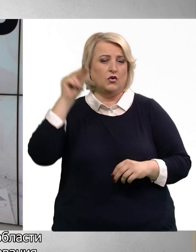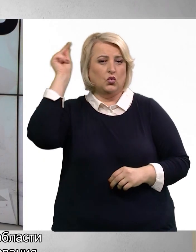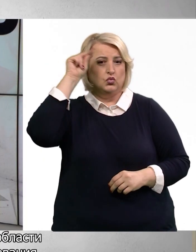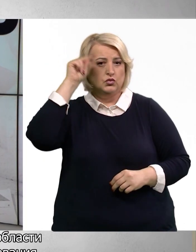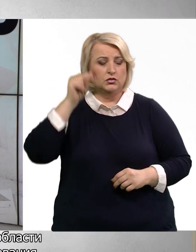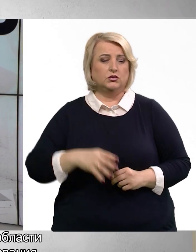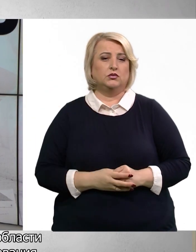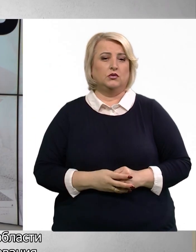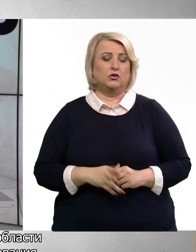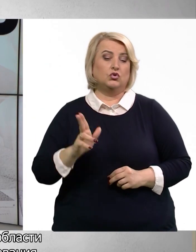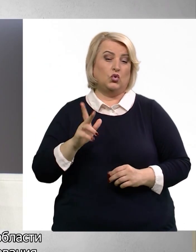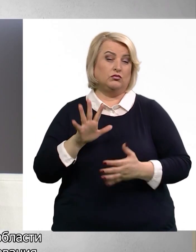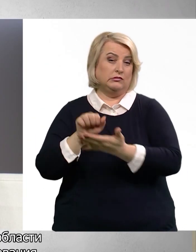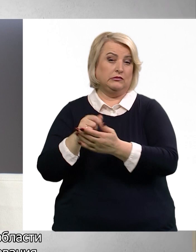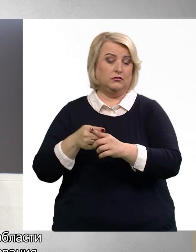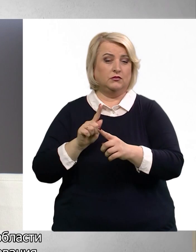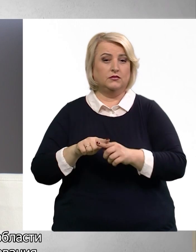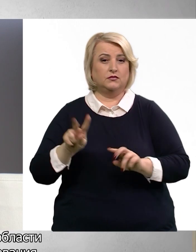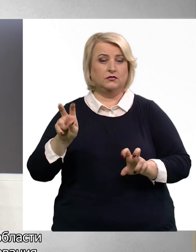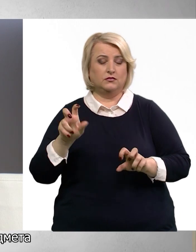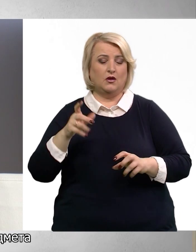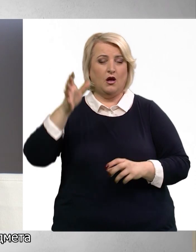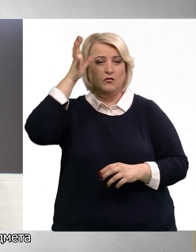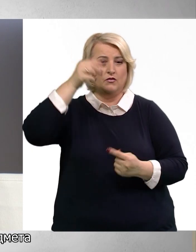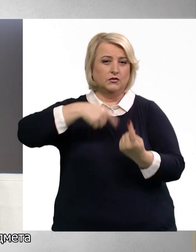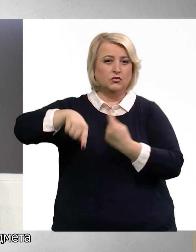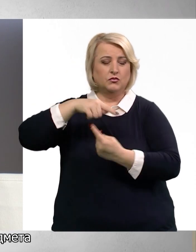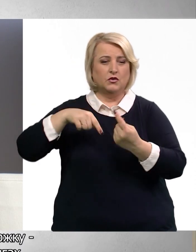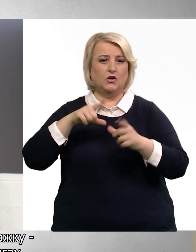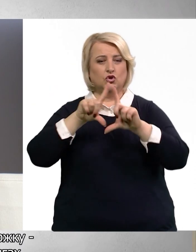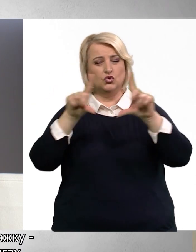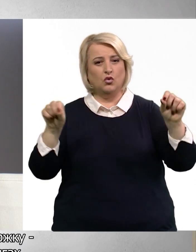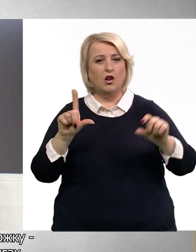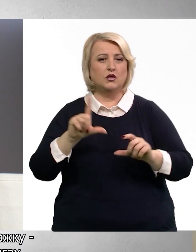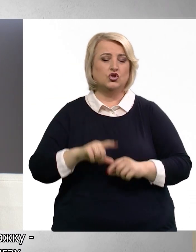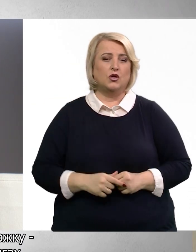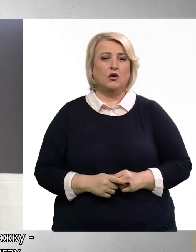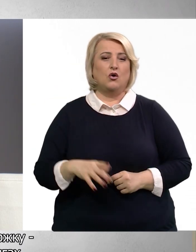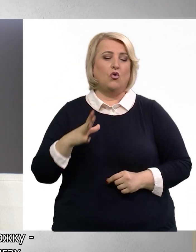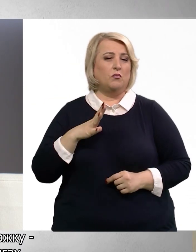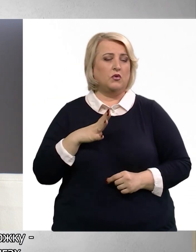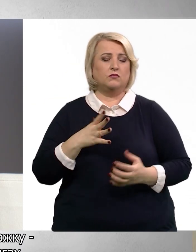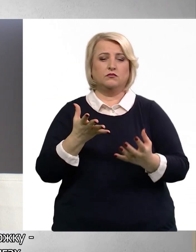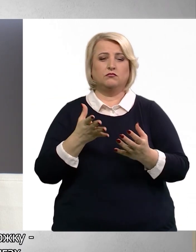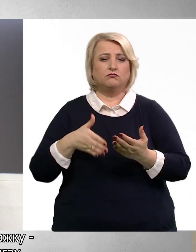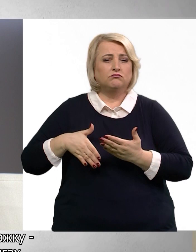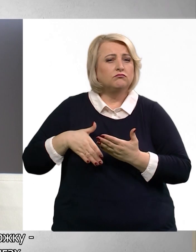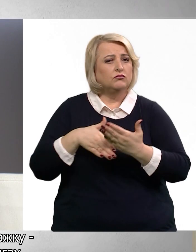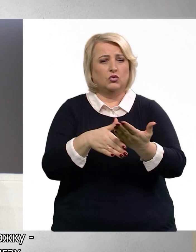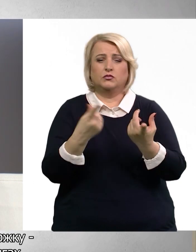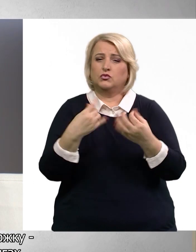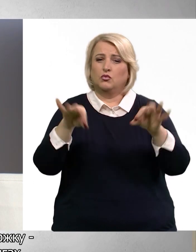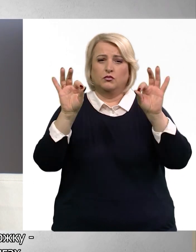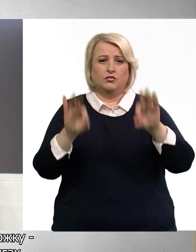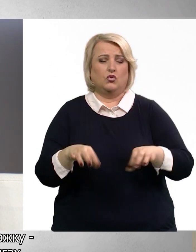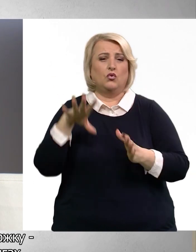cei care sunt specializați în materie de educație antreprenorială în școli, în licee, și au beneficiat absolut de tot suportul, inclusiv